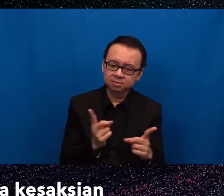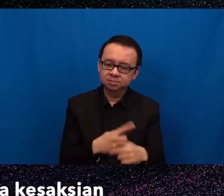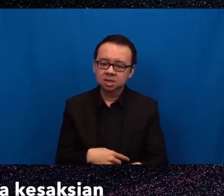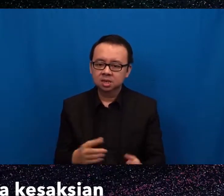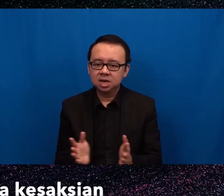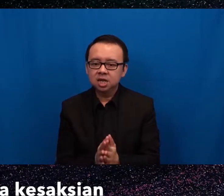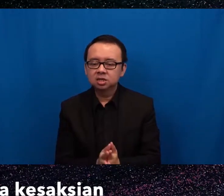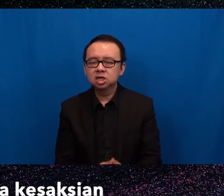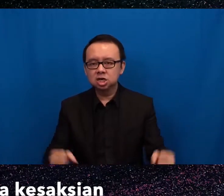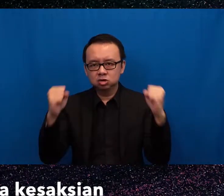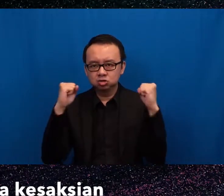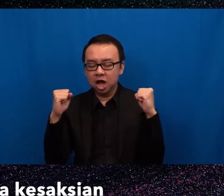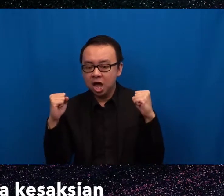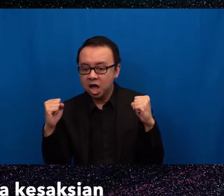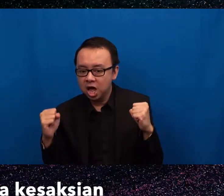kesaksian. Dan